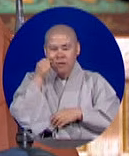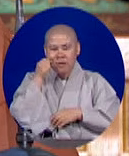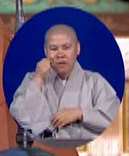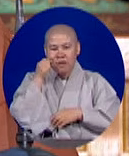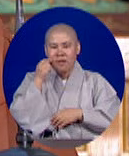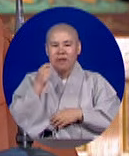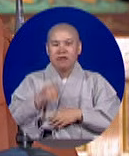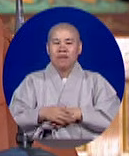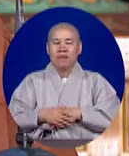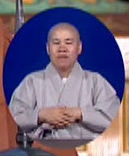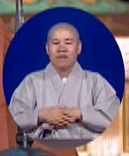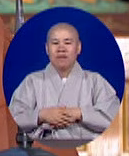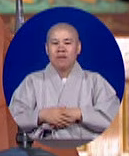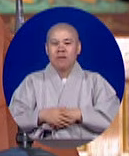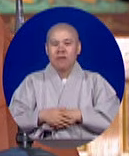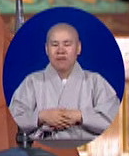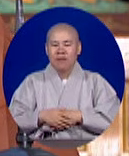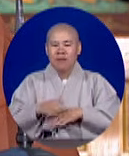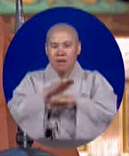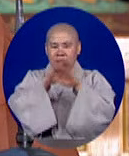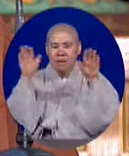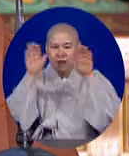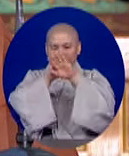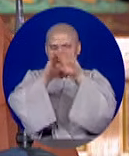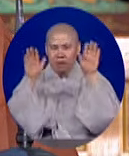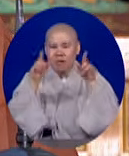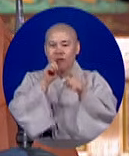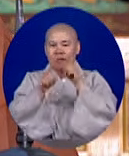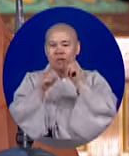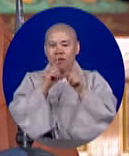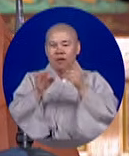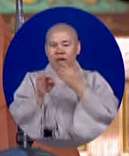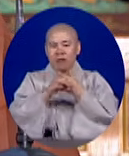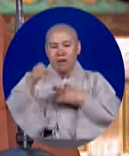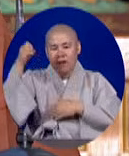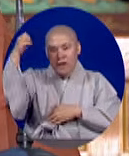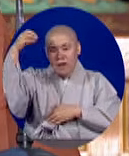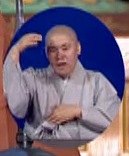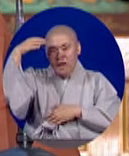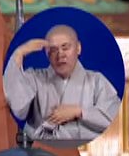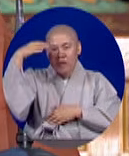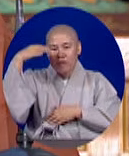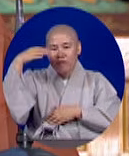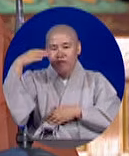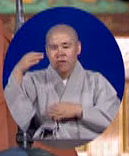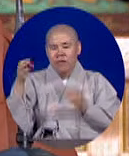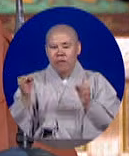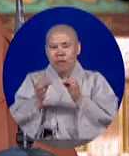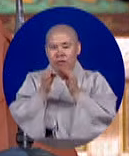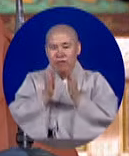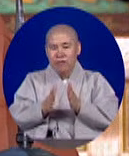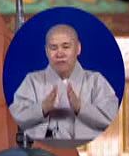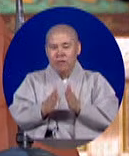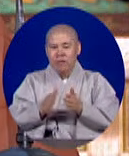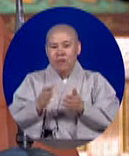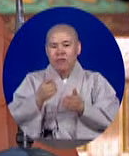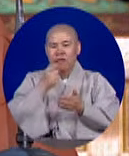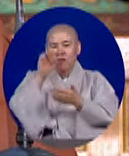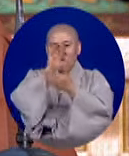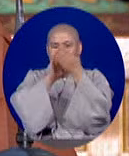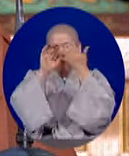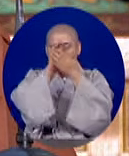이제 날씨로 말하면 이게 해가 뜨면서 동시에 구름 낀